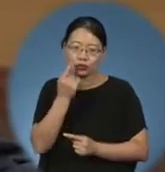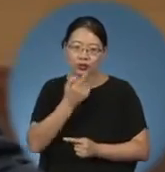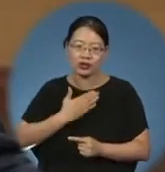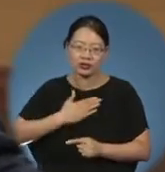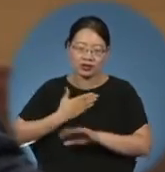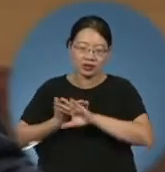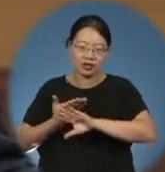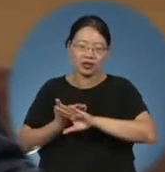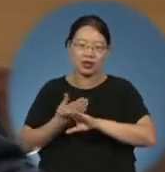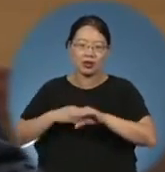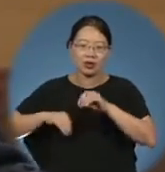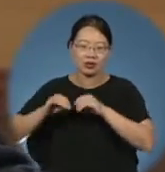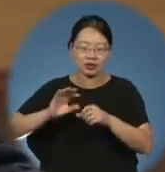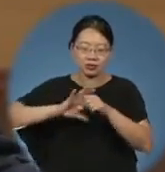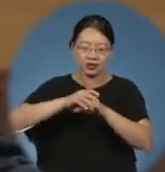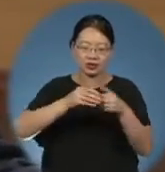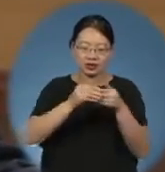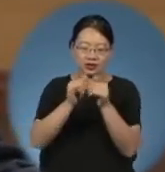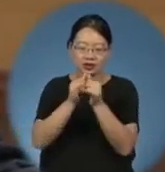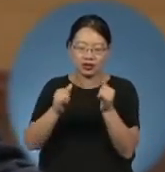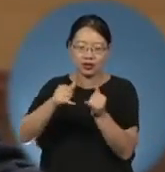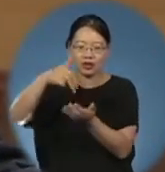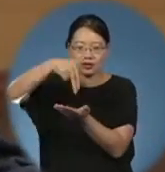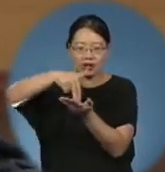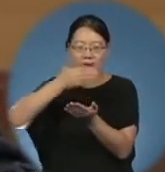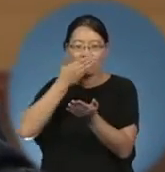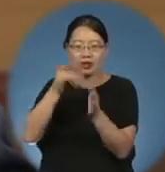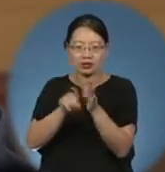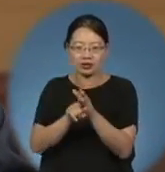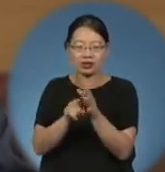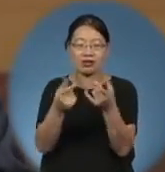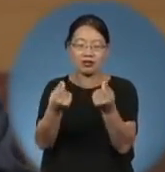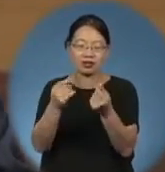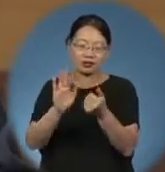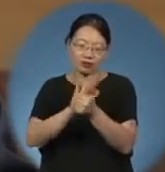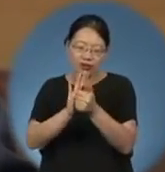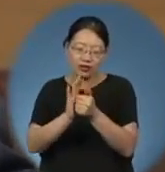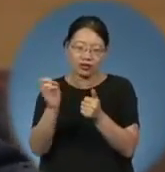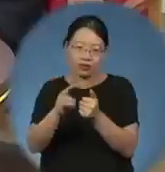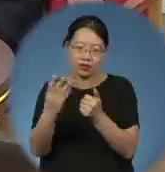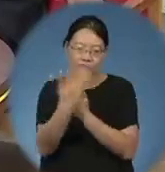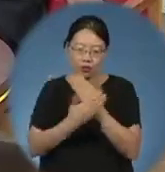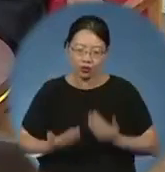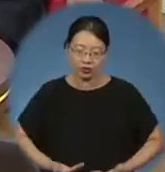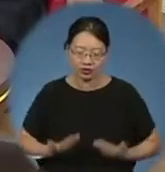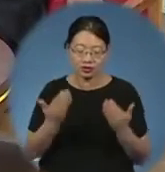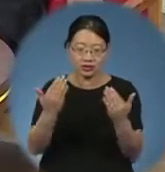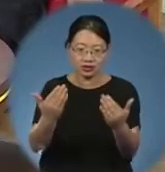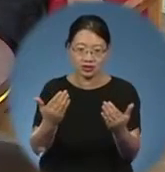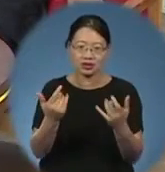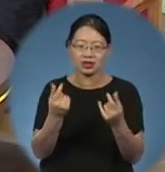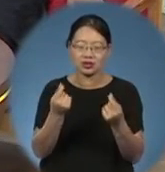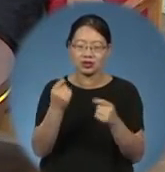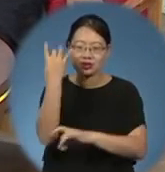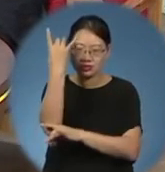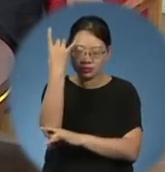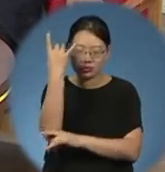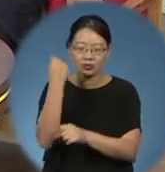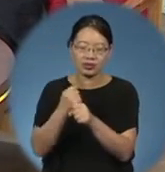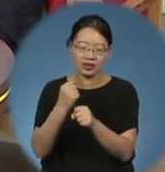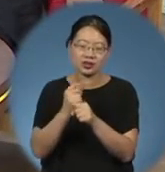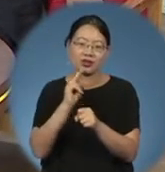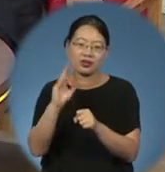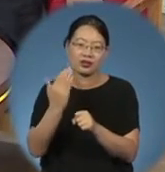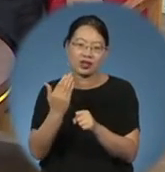오히려 글로벌 리더로 우뚝 서기 위해서는 그런 배려 헌시 3 은혼식 이게 기본이 돼야 되게